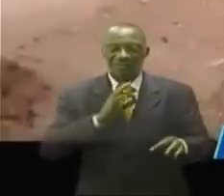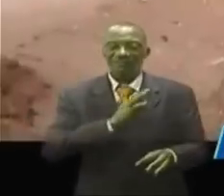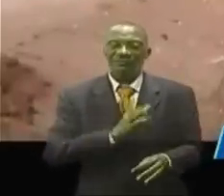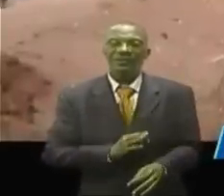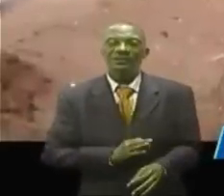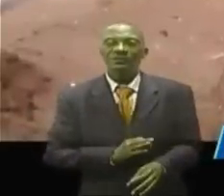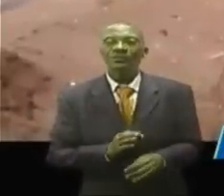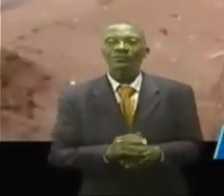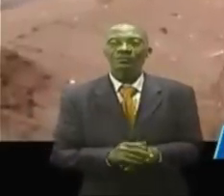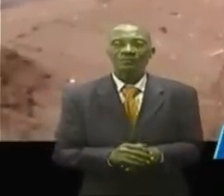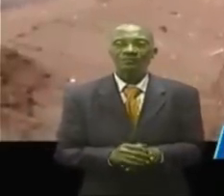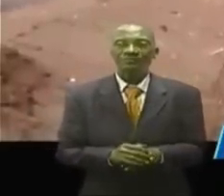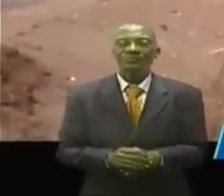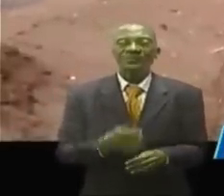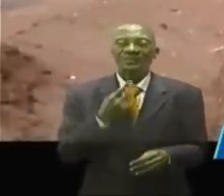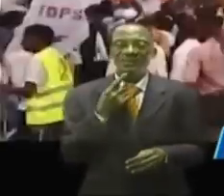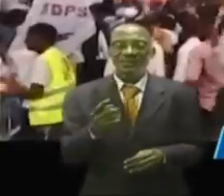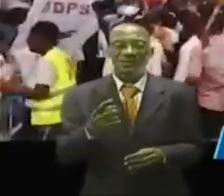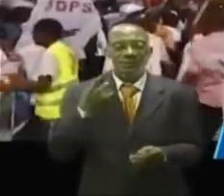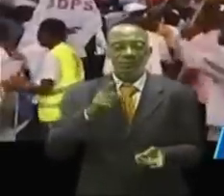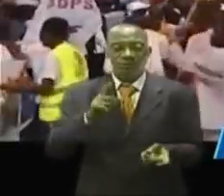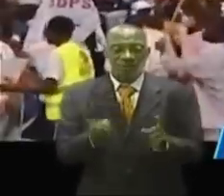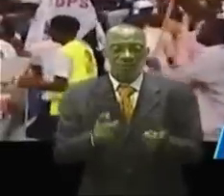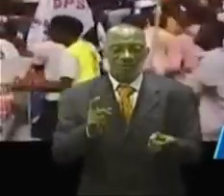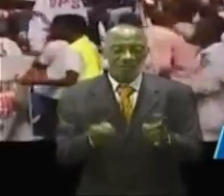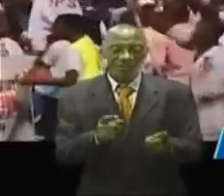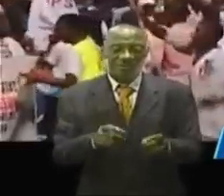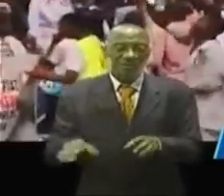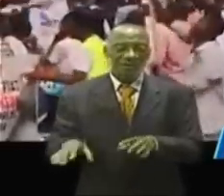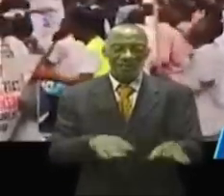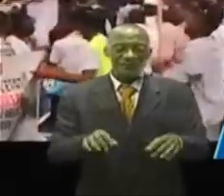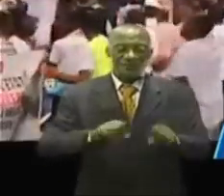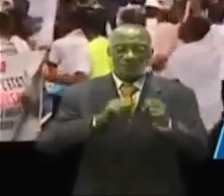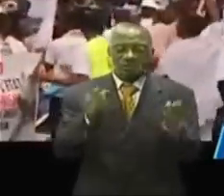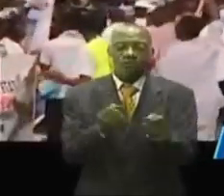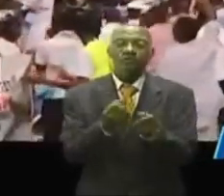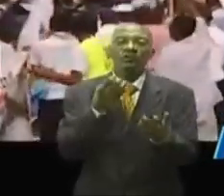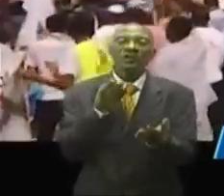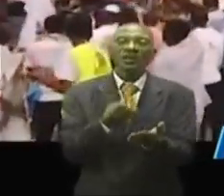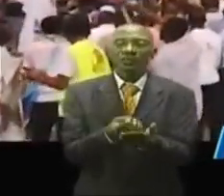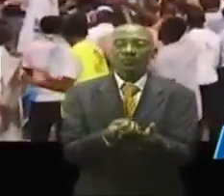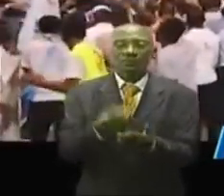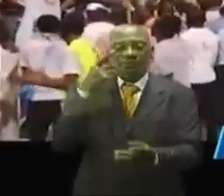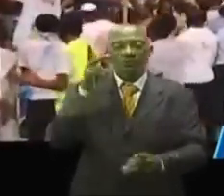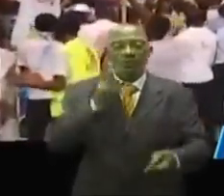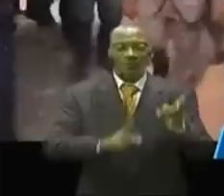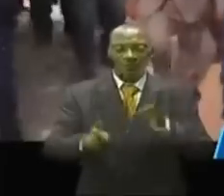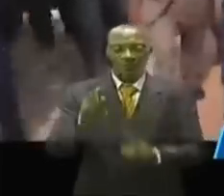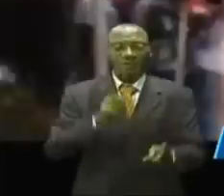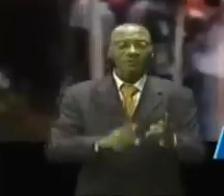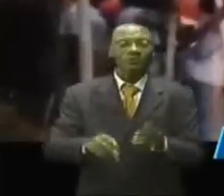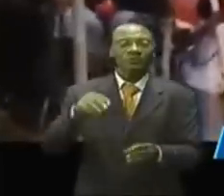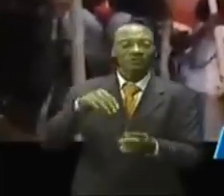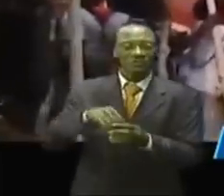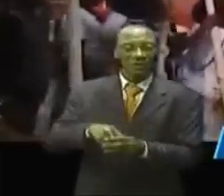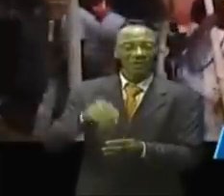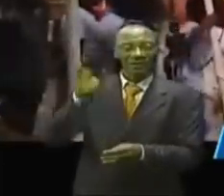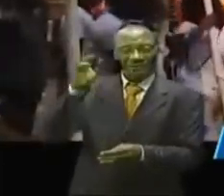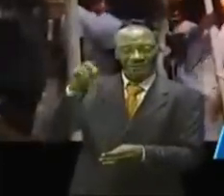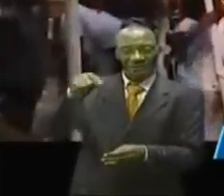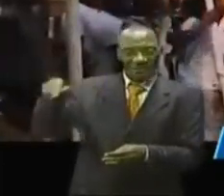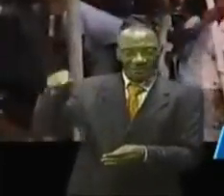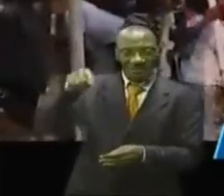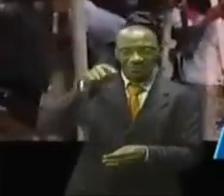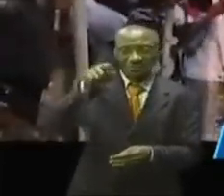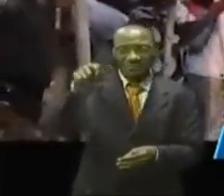vise entre autres l'amélioration des activités socio-économiques des populations de ce coin de Kinshasa. Après